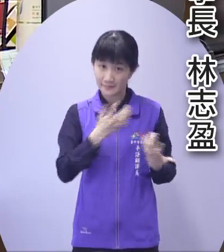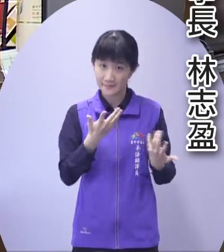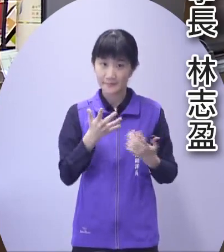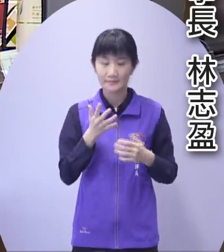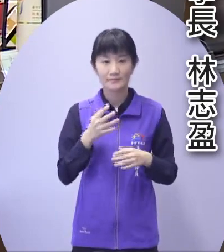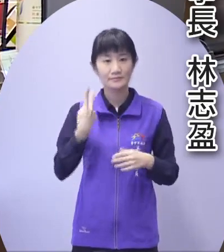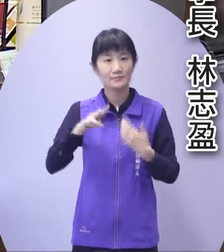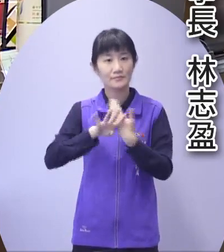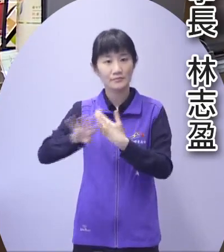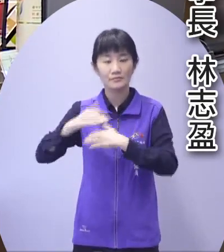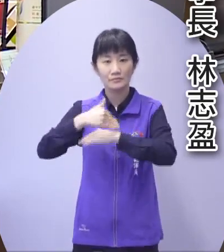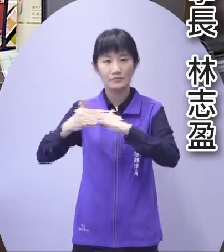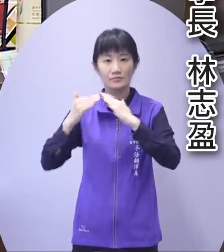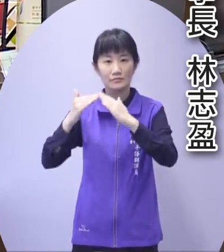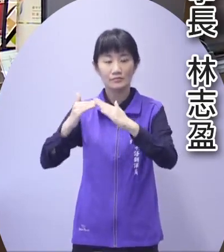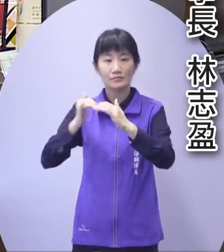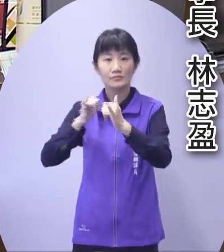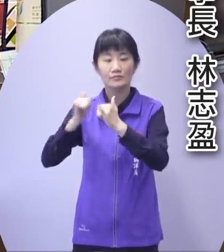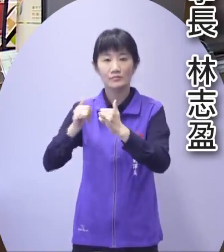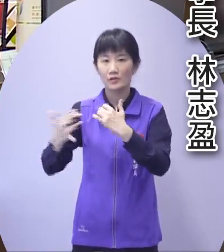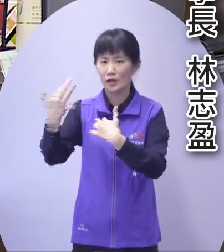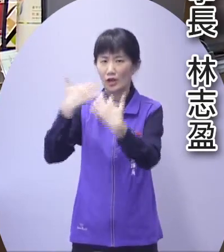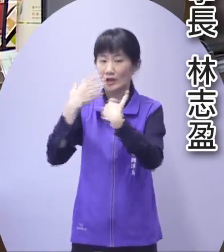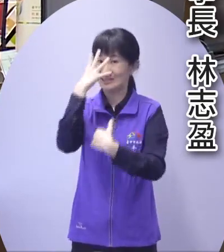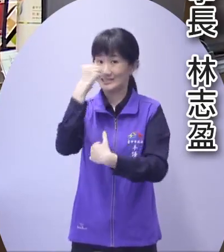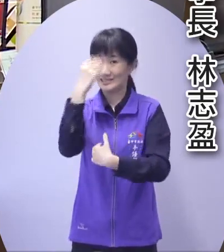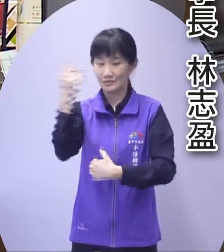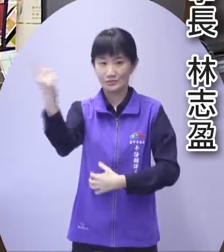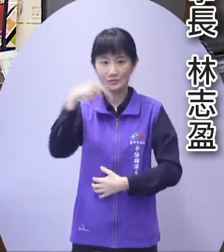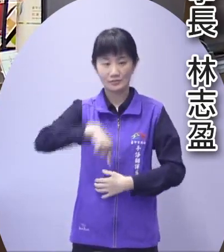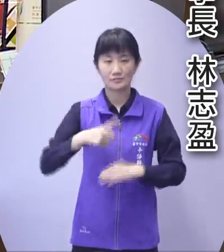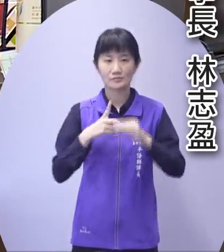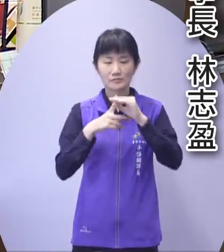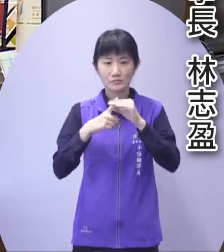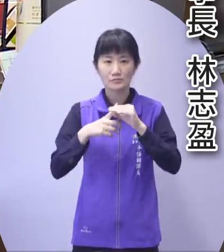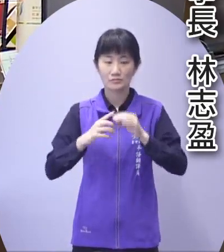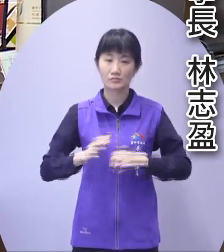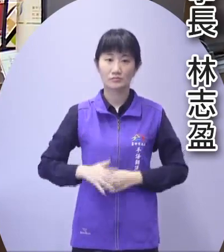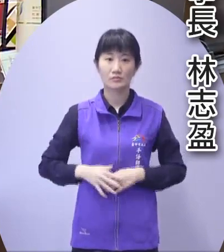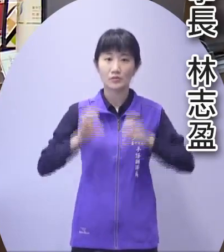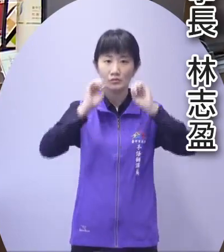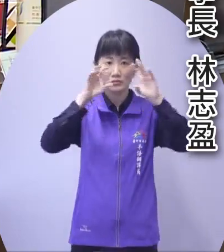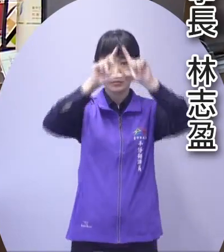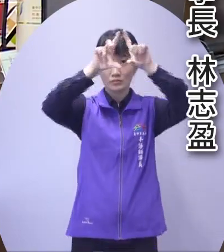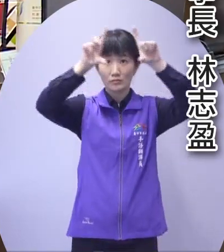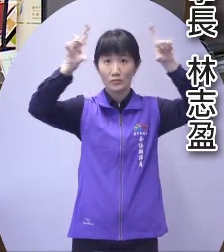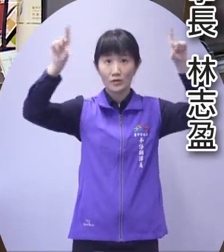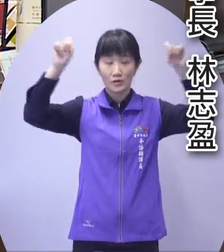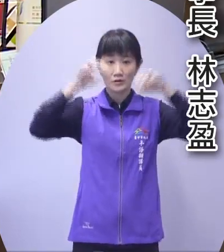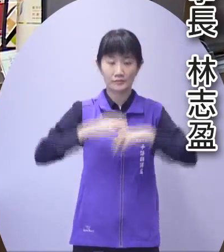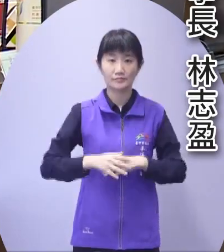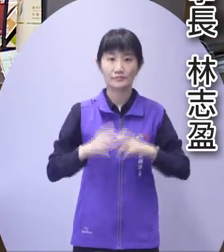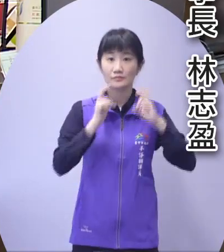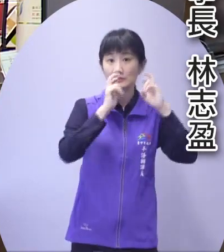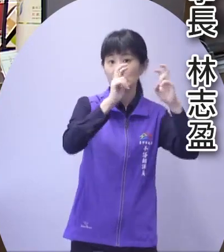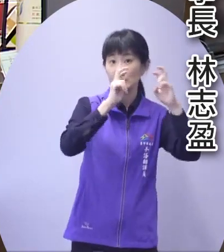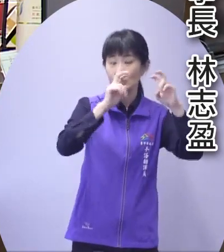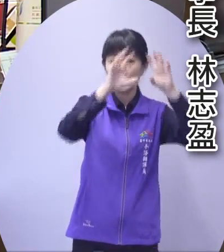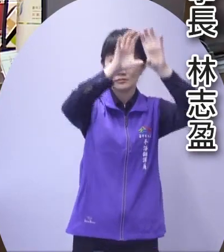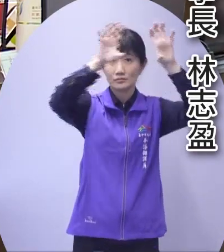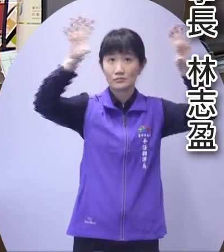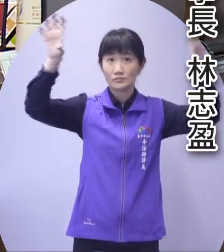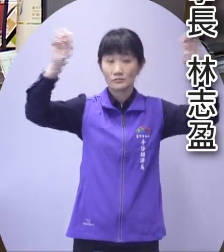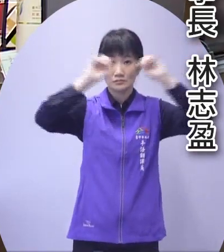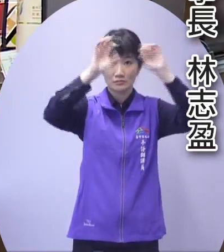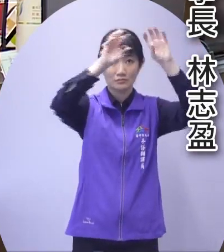铁来的话，我们的跑马灯或是里面的广告的看板布告栏，也可以把我们新设花海这个